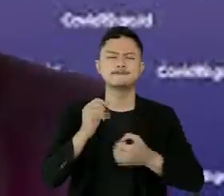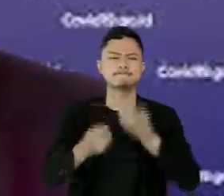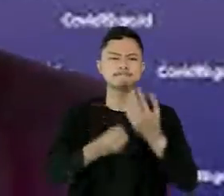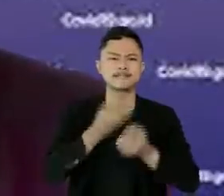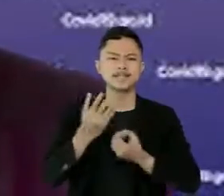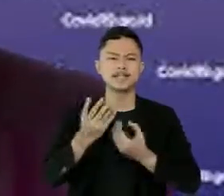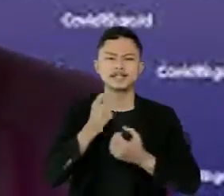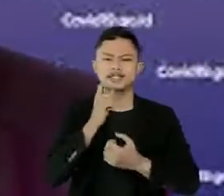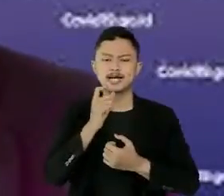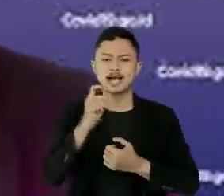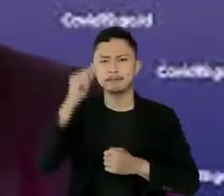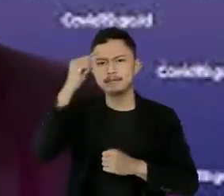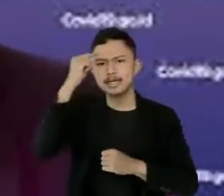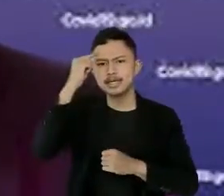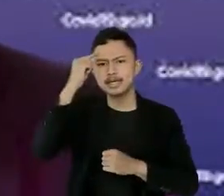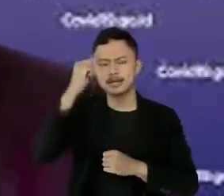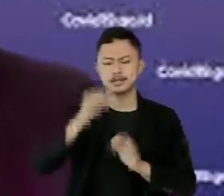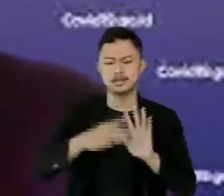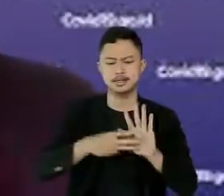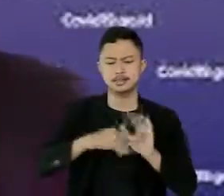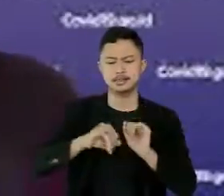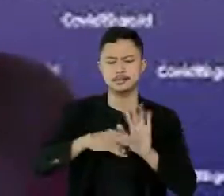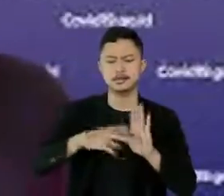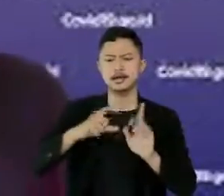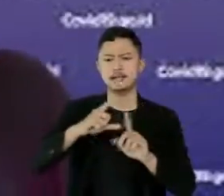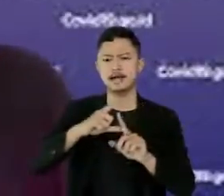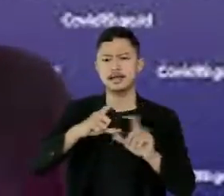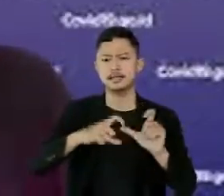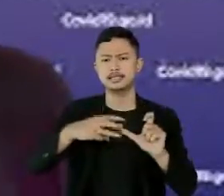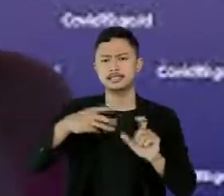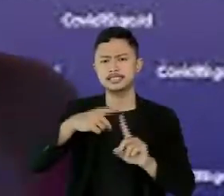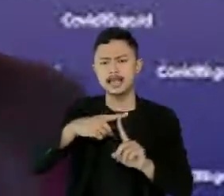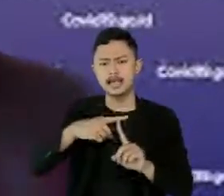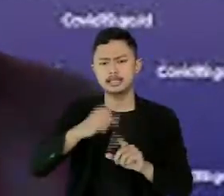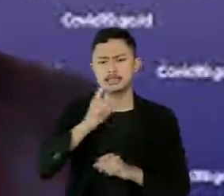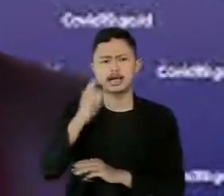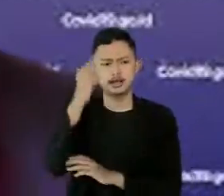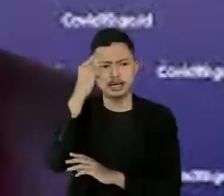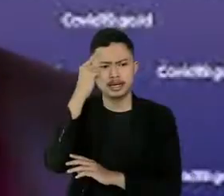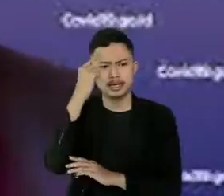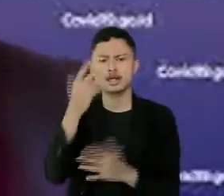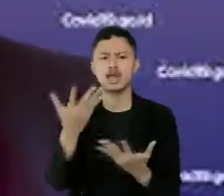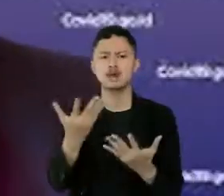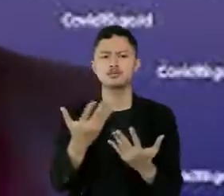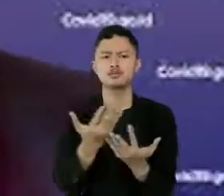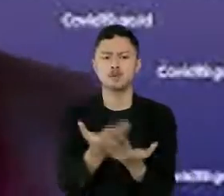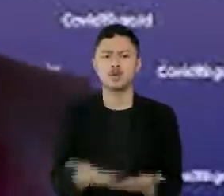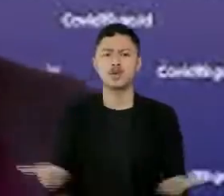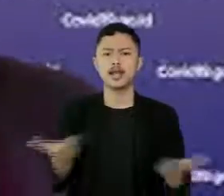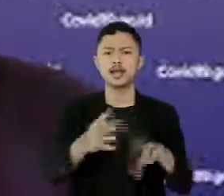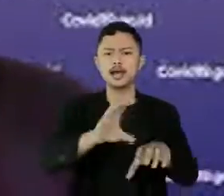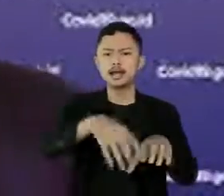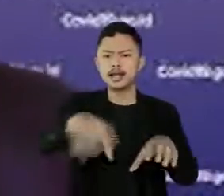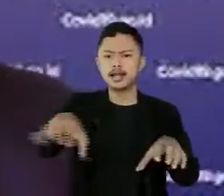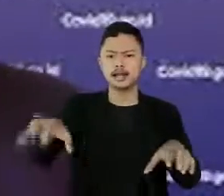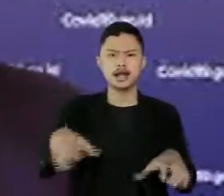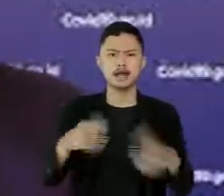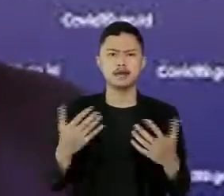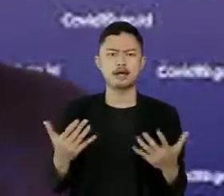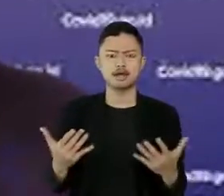tadi menyangkut mindset ya, kemudian bagaimana masyarakat di wilayah daerah ya, untuk desa